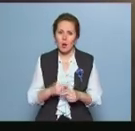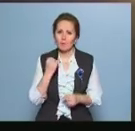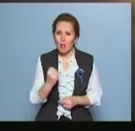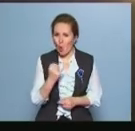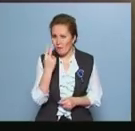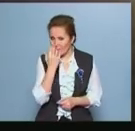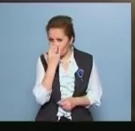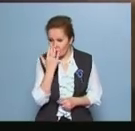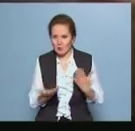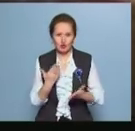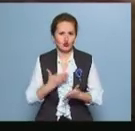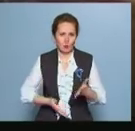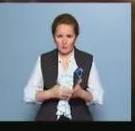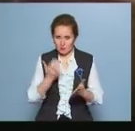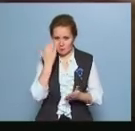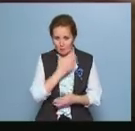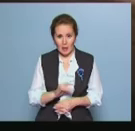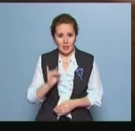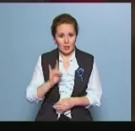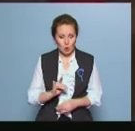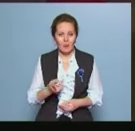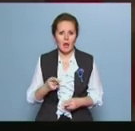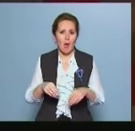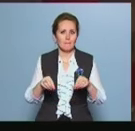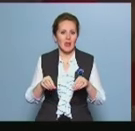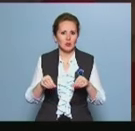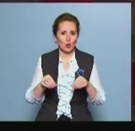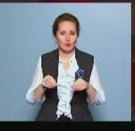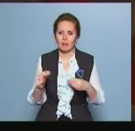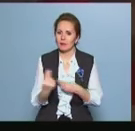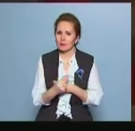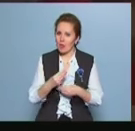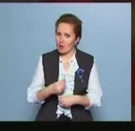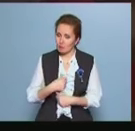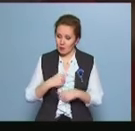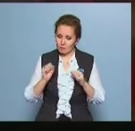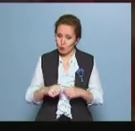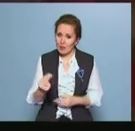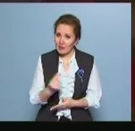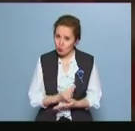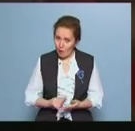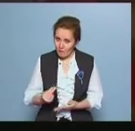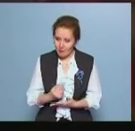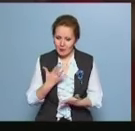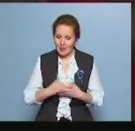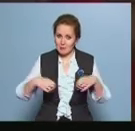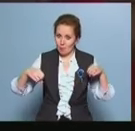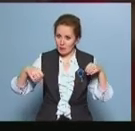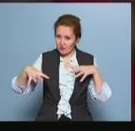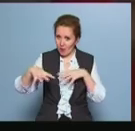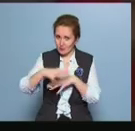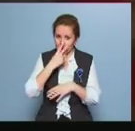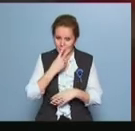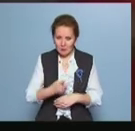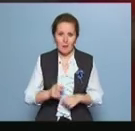вообще. Например, вот этот стол для песочной терапии. Здесь можно, например, рисовать, потому что есть подсветка, получается.